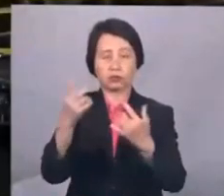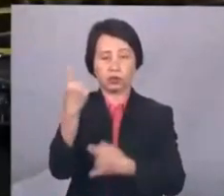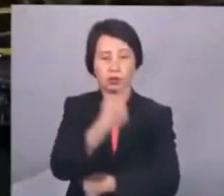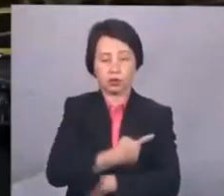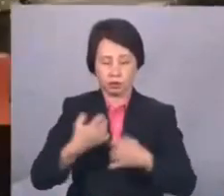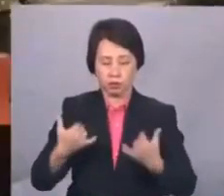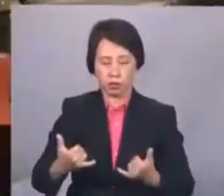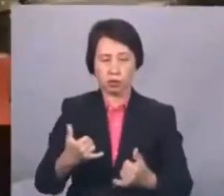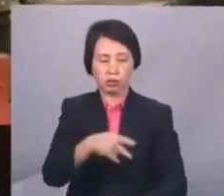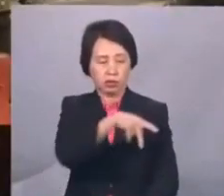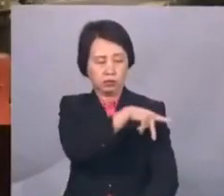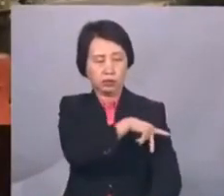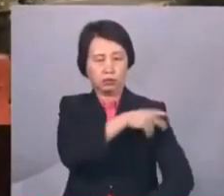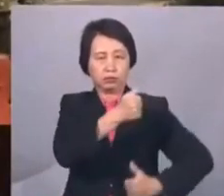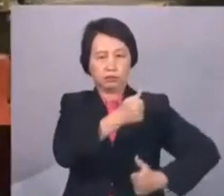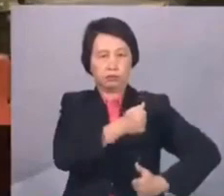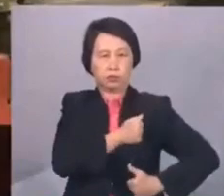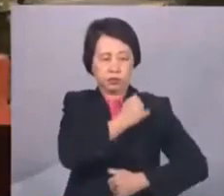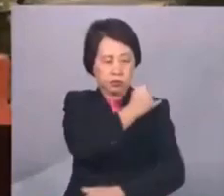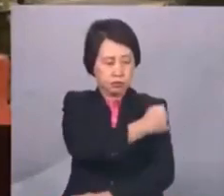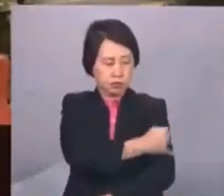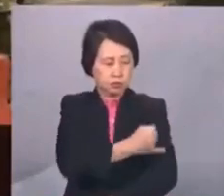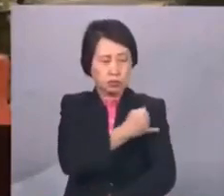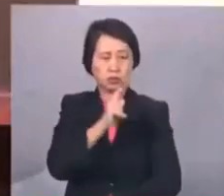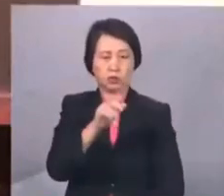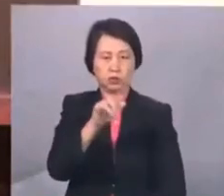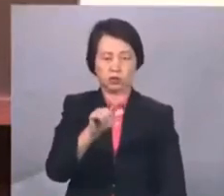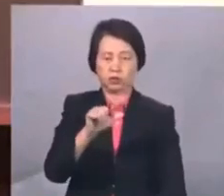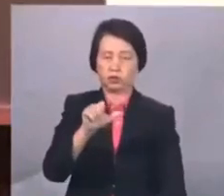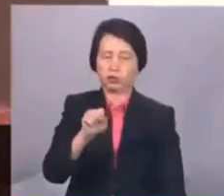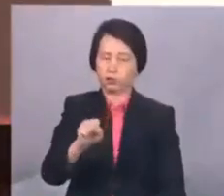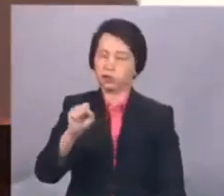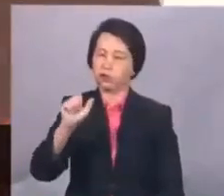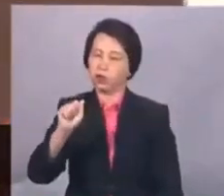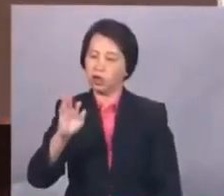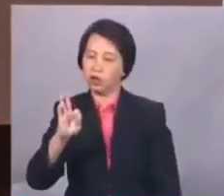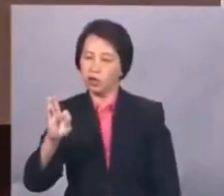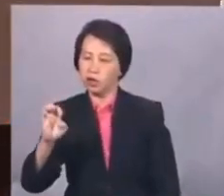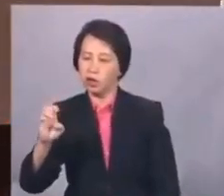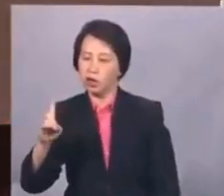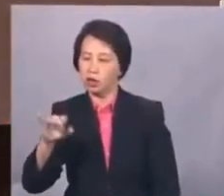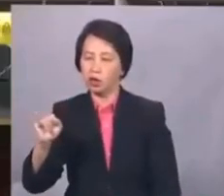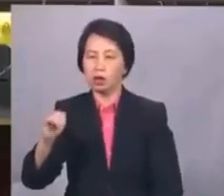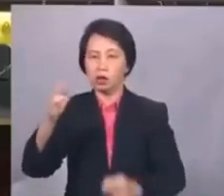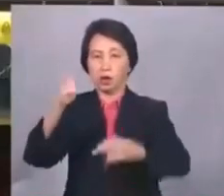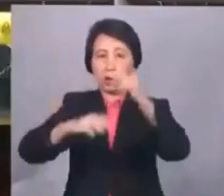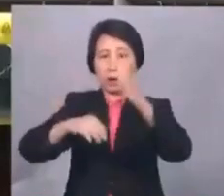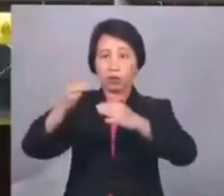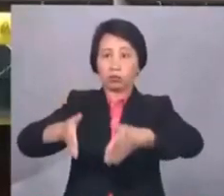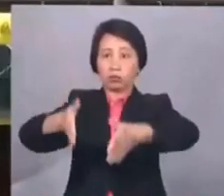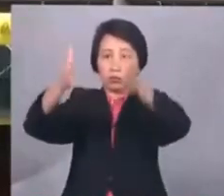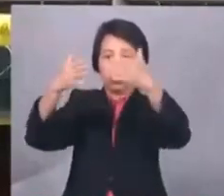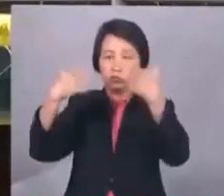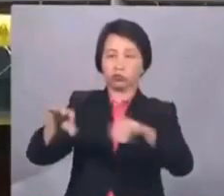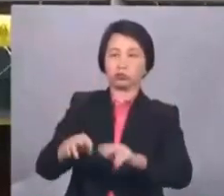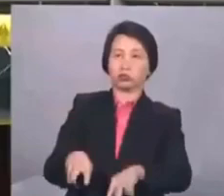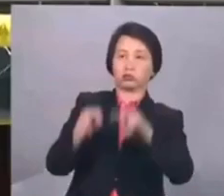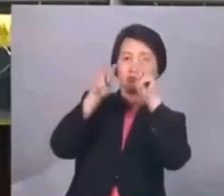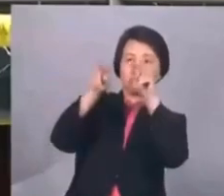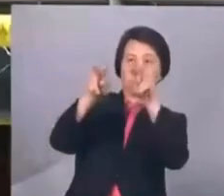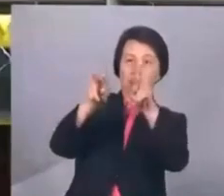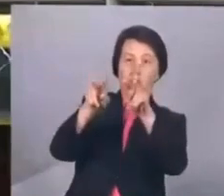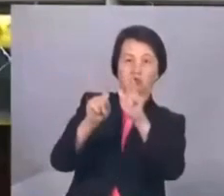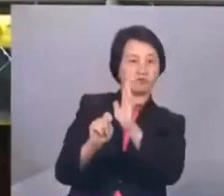menurut Panglima angkatan center Jenderal Tan Sri Effendi buang bangunan berkenaan telah dikenakan pemantauan yang